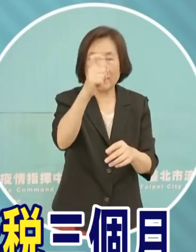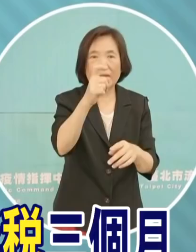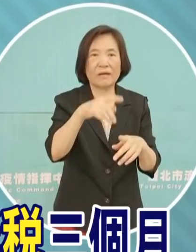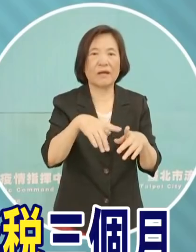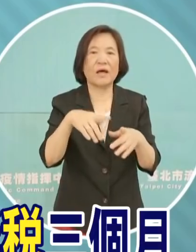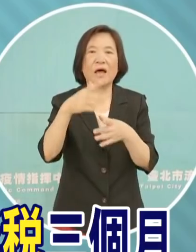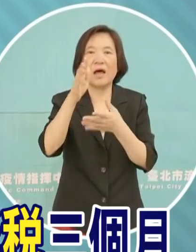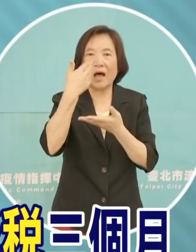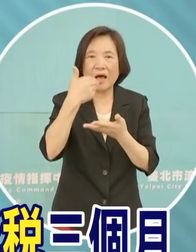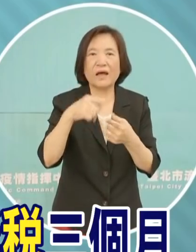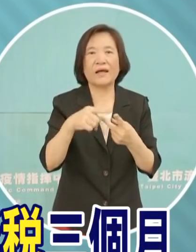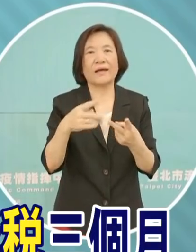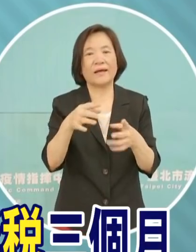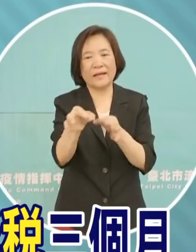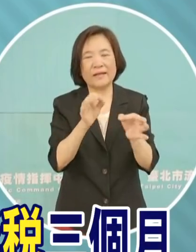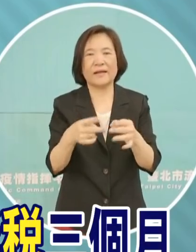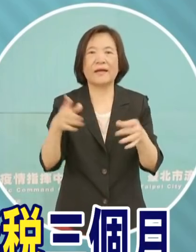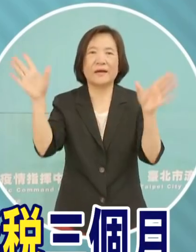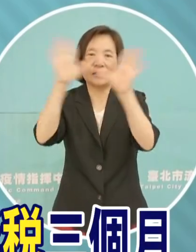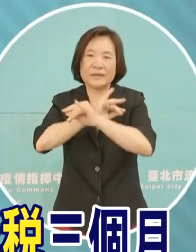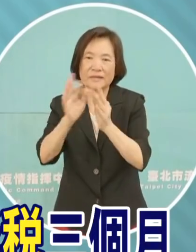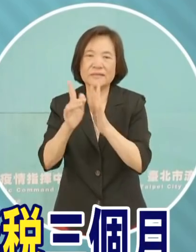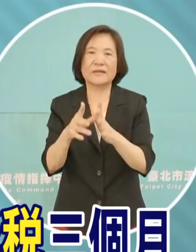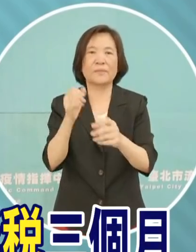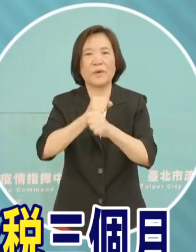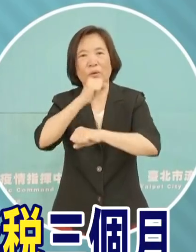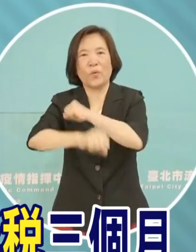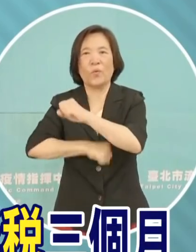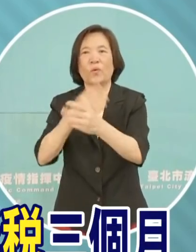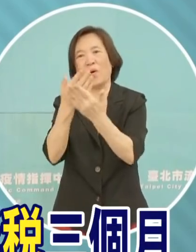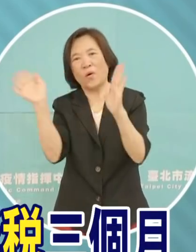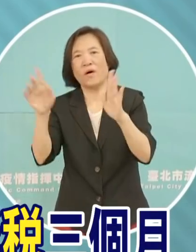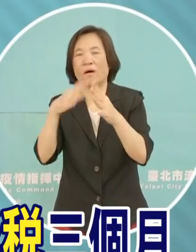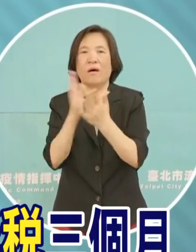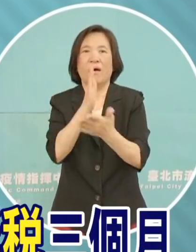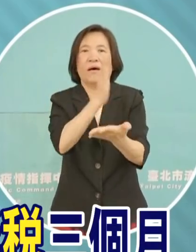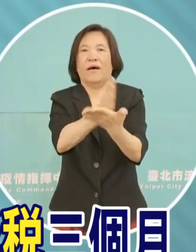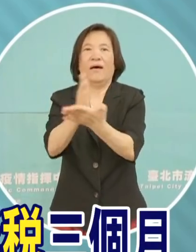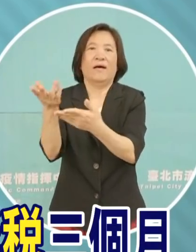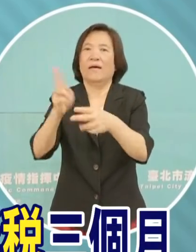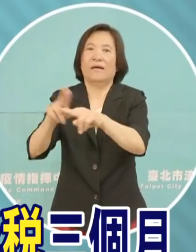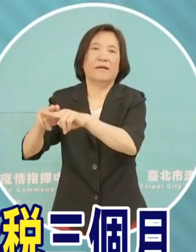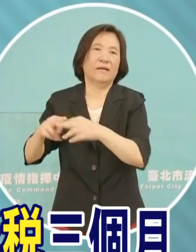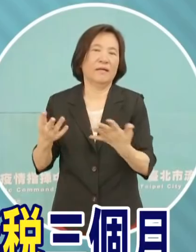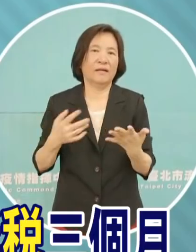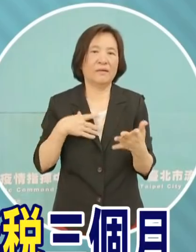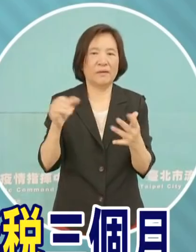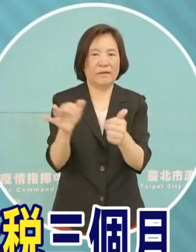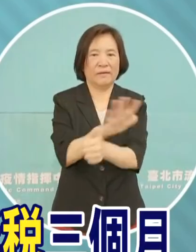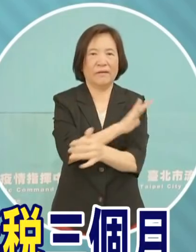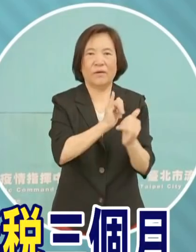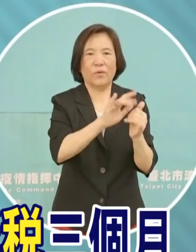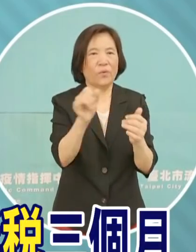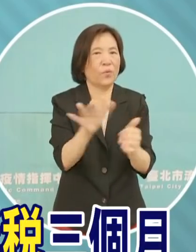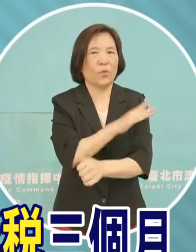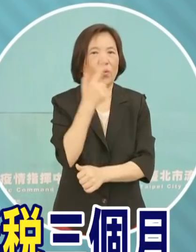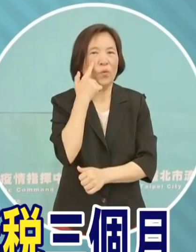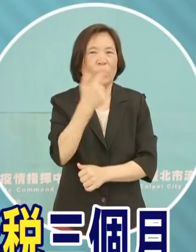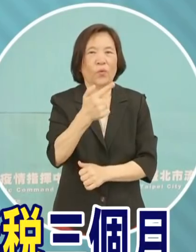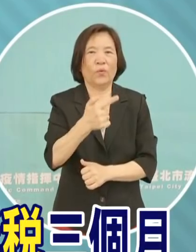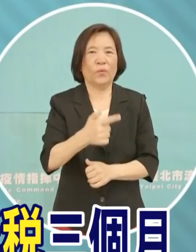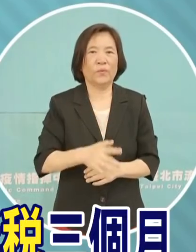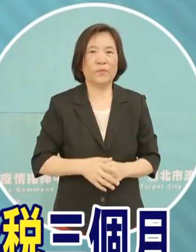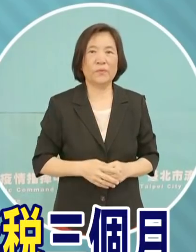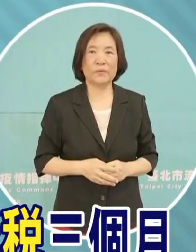几乎都关门了，你知道哦，大型活动也停办，我想这个对整个社会的一定很大冲击了哈，